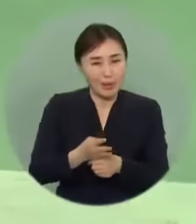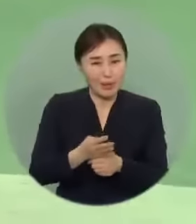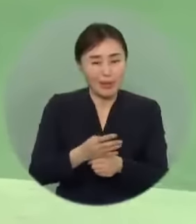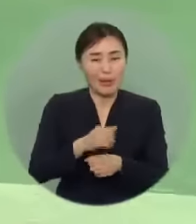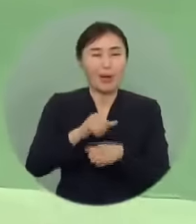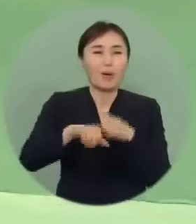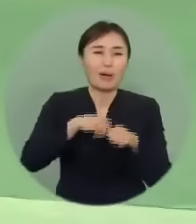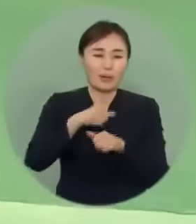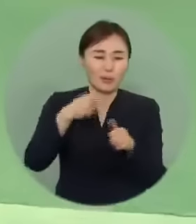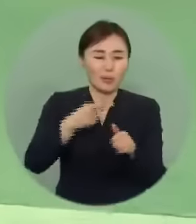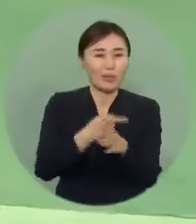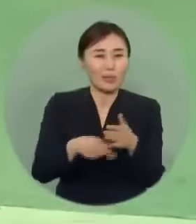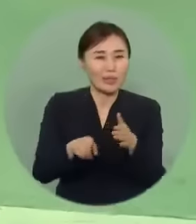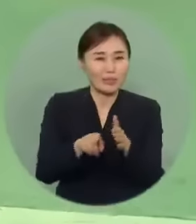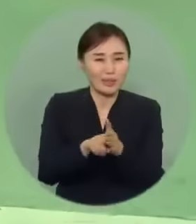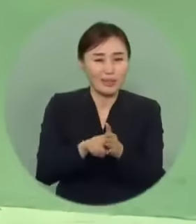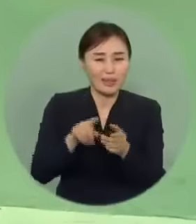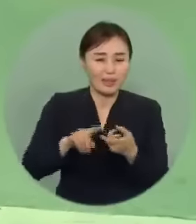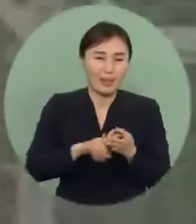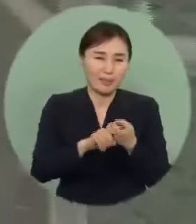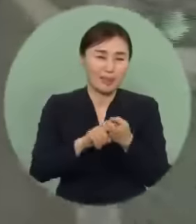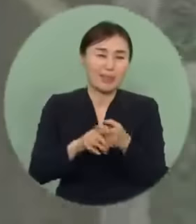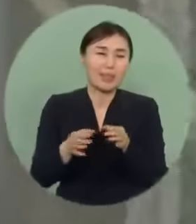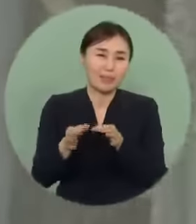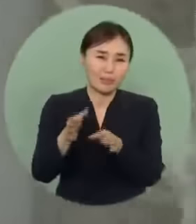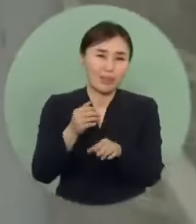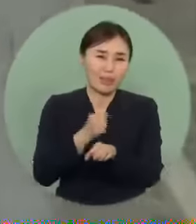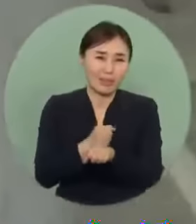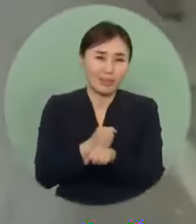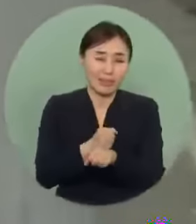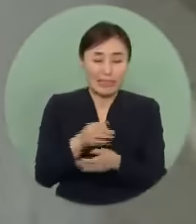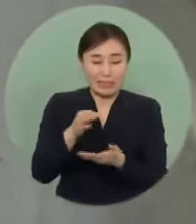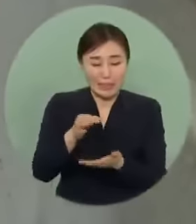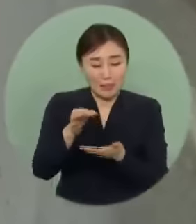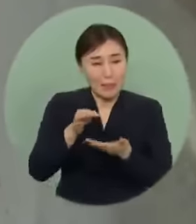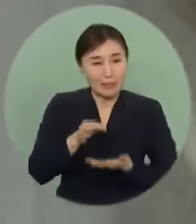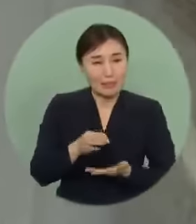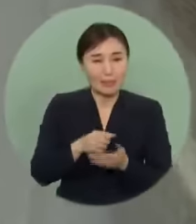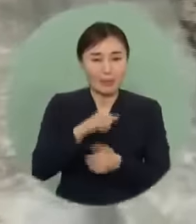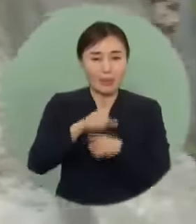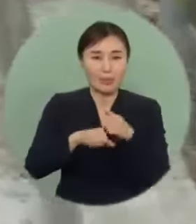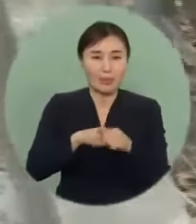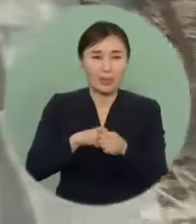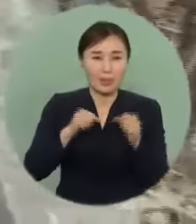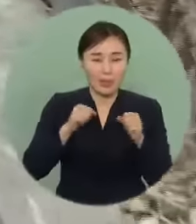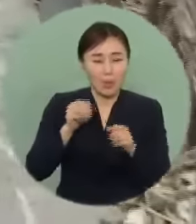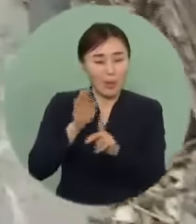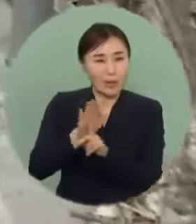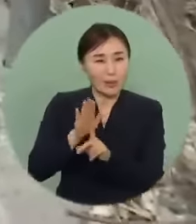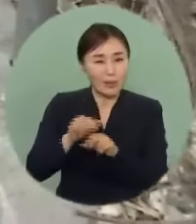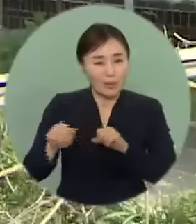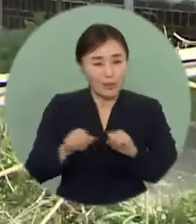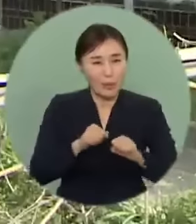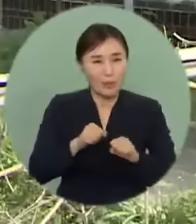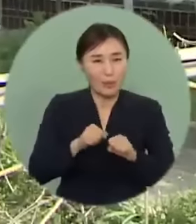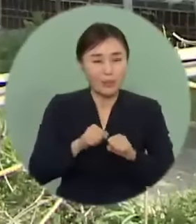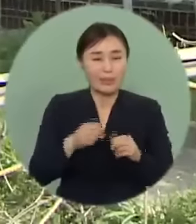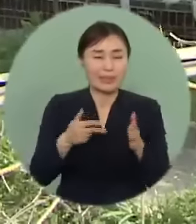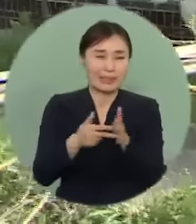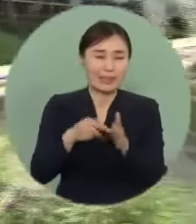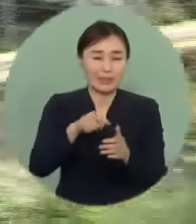써달라며 광주환경운동연합에 기부했습니다. 국 씨의 재산을 받은 광주환경운동연합은 이 공간을 다시